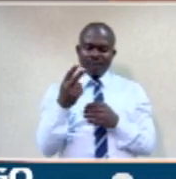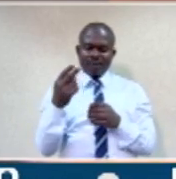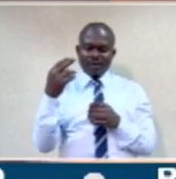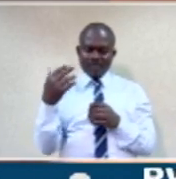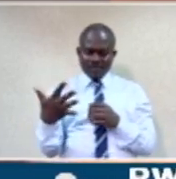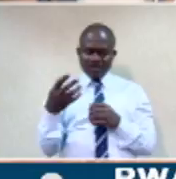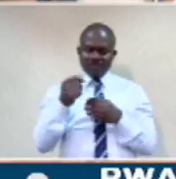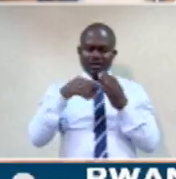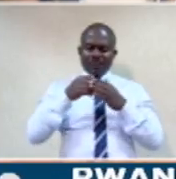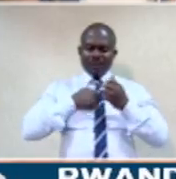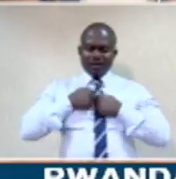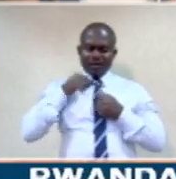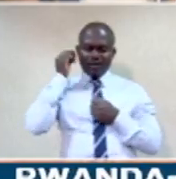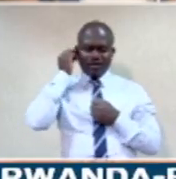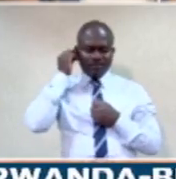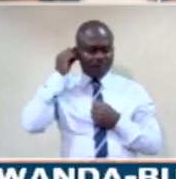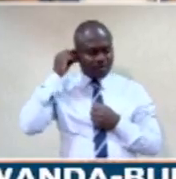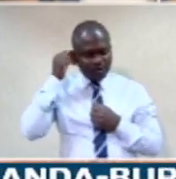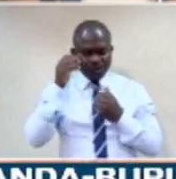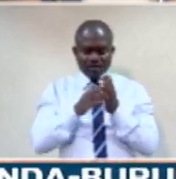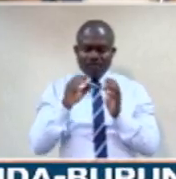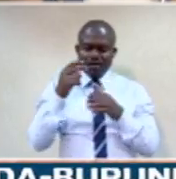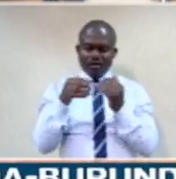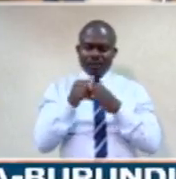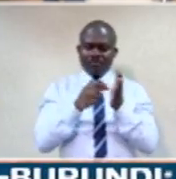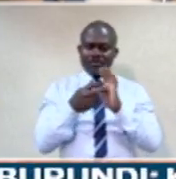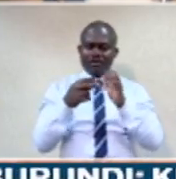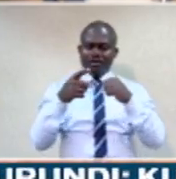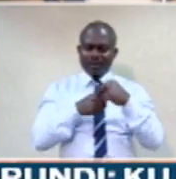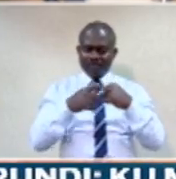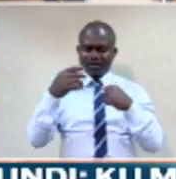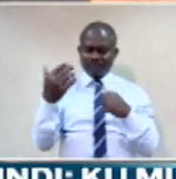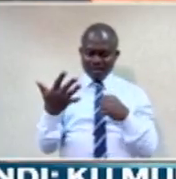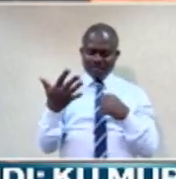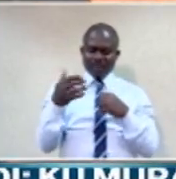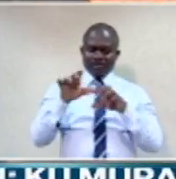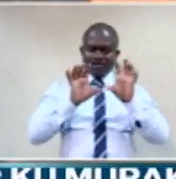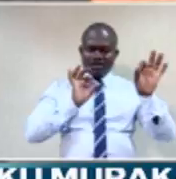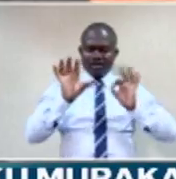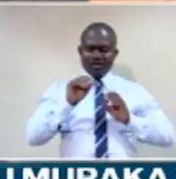25 million z'amafaranga y'u Rwanda. Iki ni icyiciro cya kabiri mu mishinga 65